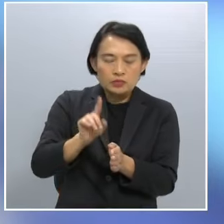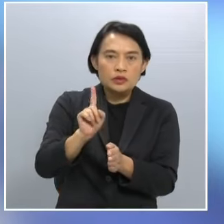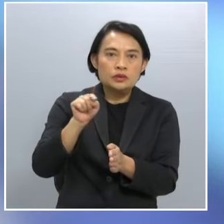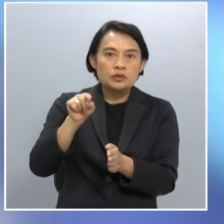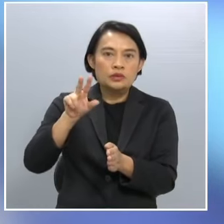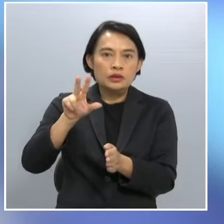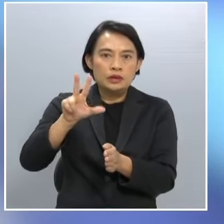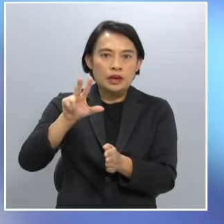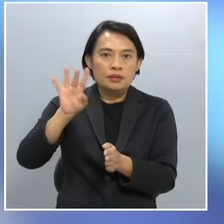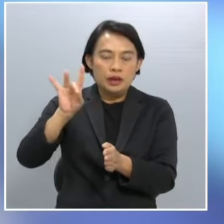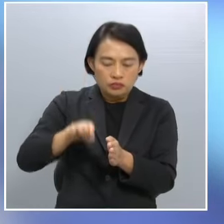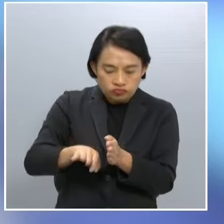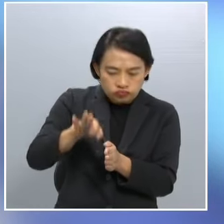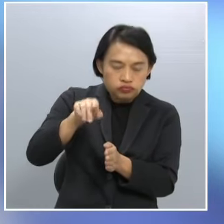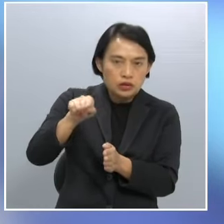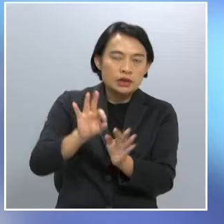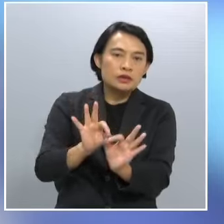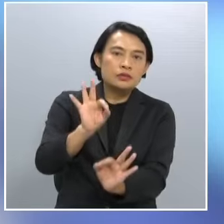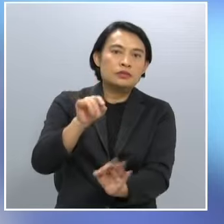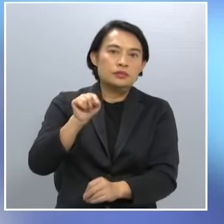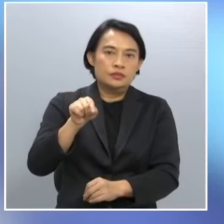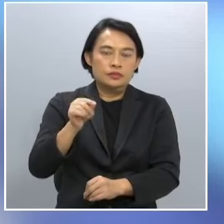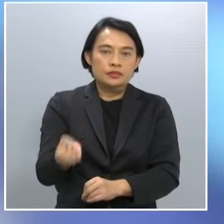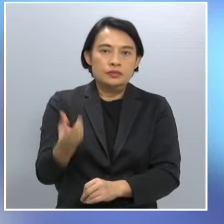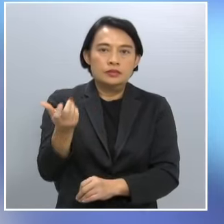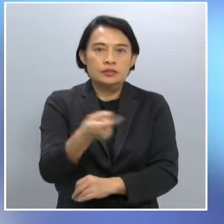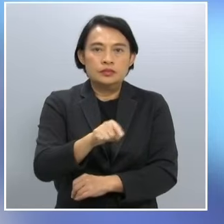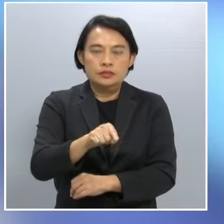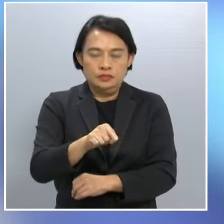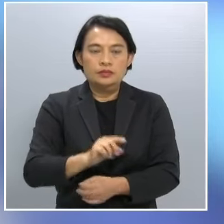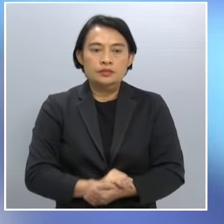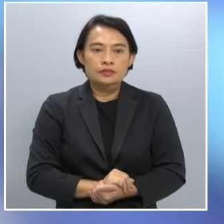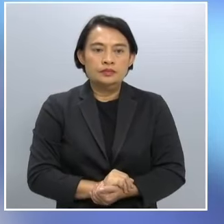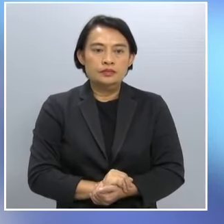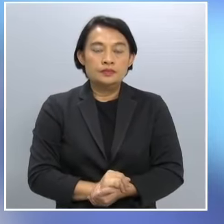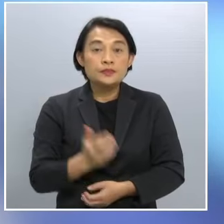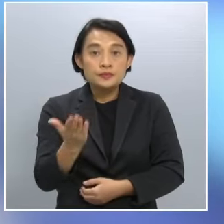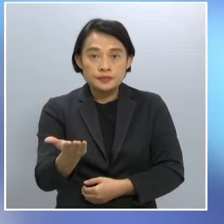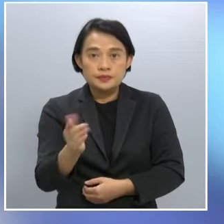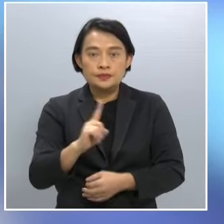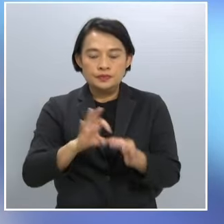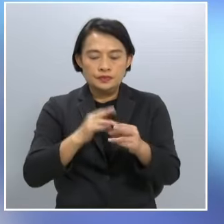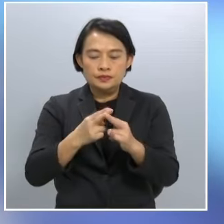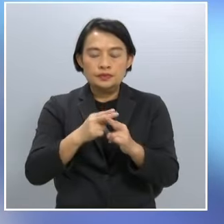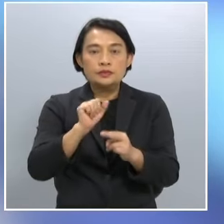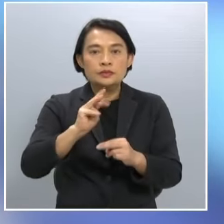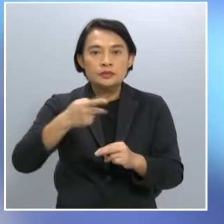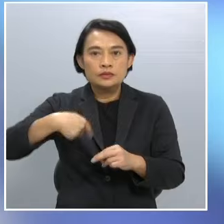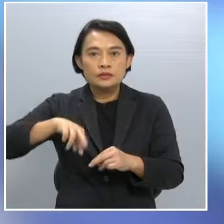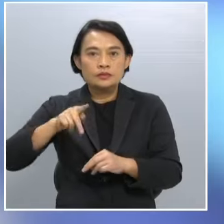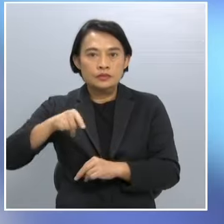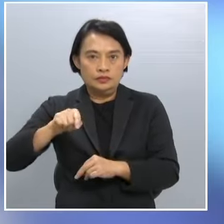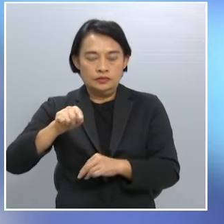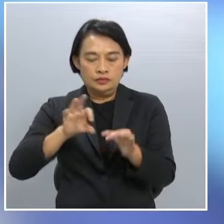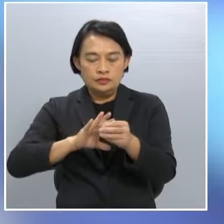ครับก็คือ1เมตร38เซนนะครับคุณผู้ชมครับโดยเรื่องนี้นะครับทางฝั่งของคุณสมภพสมิตศิริท่